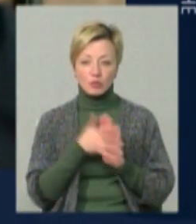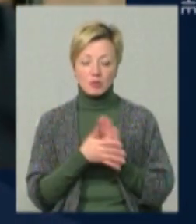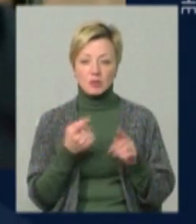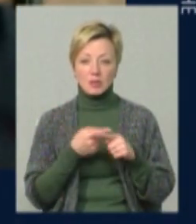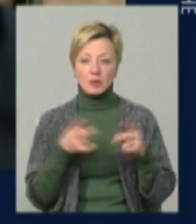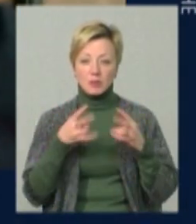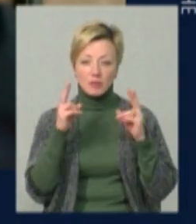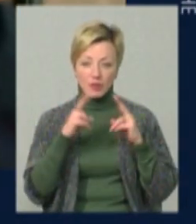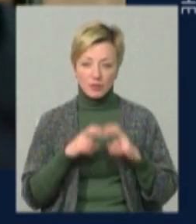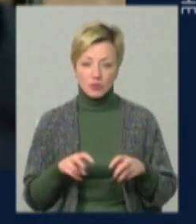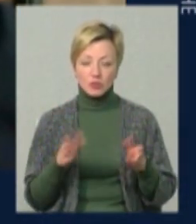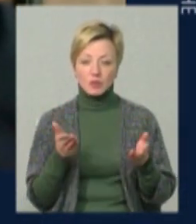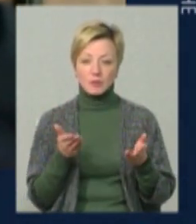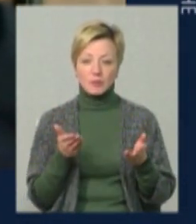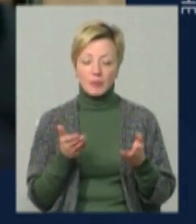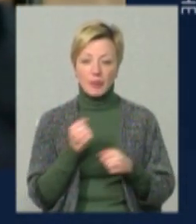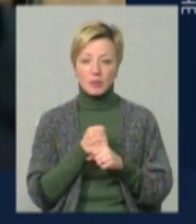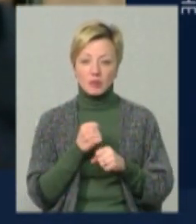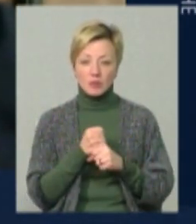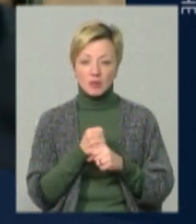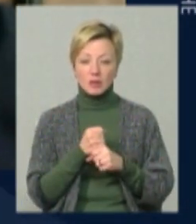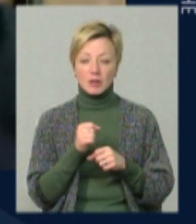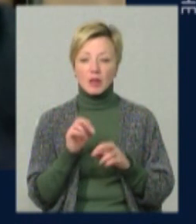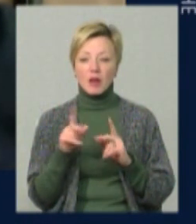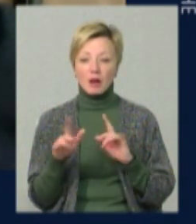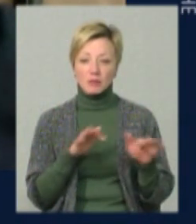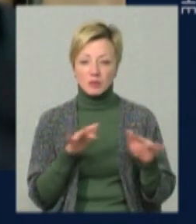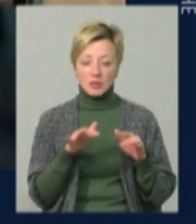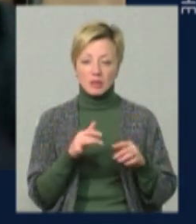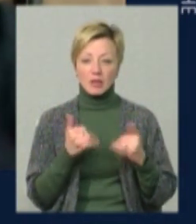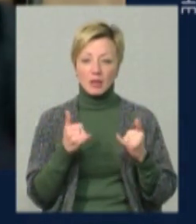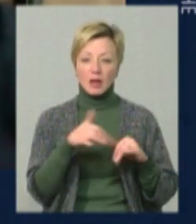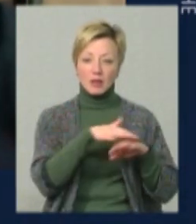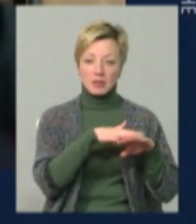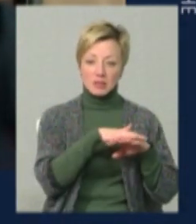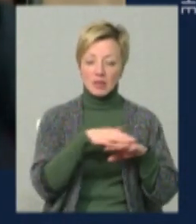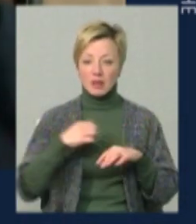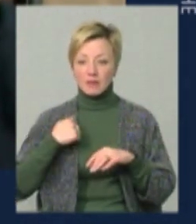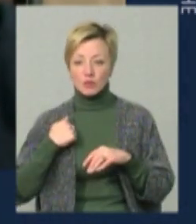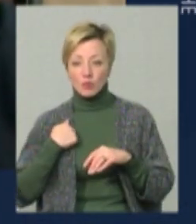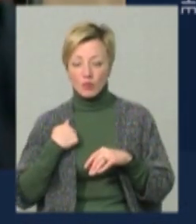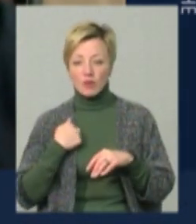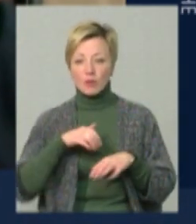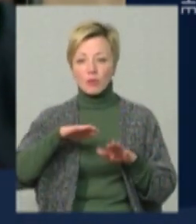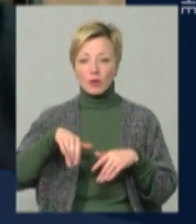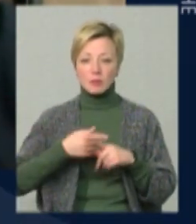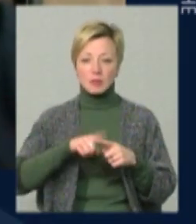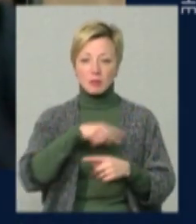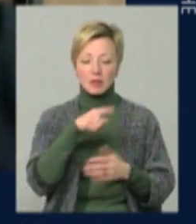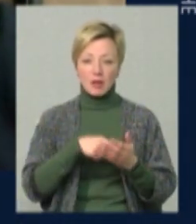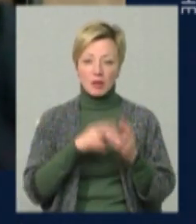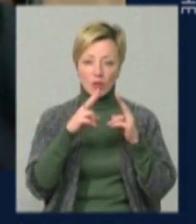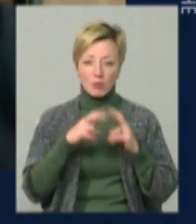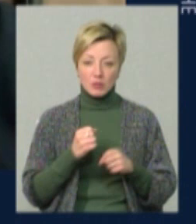розуміємо, що треба вивчити, опрацювати функціонал безпосередньо для цивільних і військових, потім ці